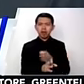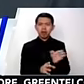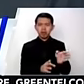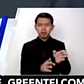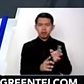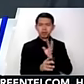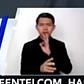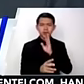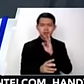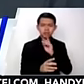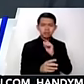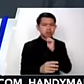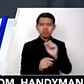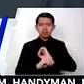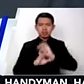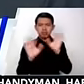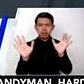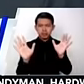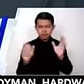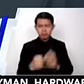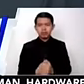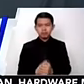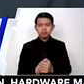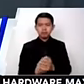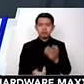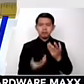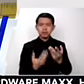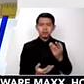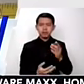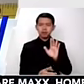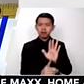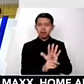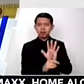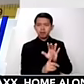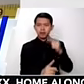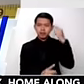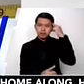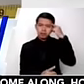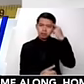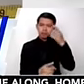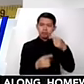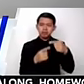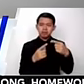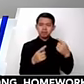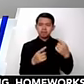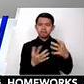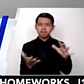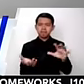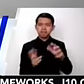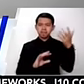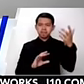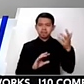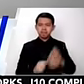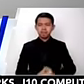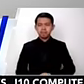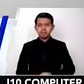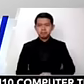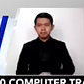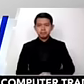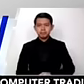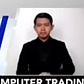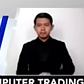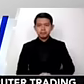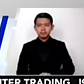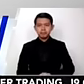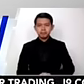about the mindset nung ating suspect 20 dalawang saksak ang tinamo ng 10 taong gulang na batang Pauwi